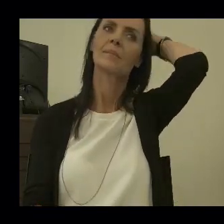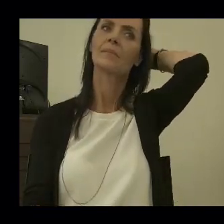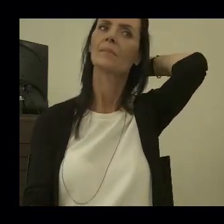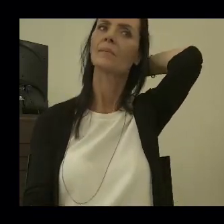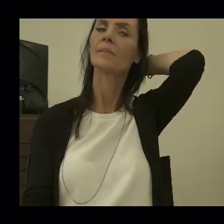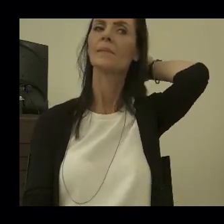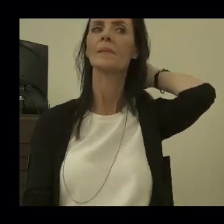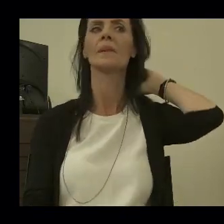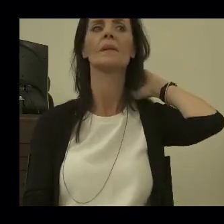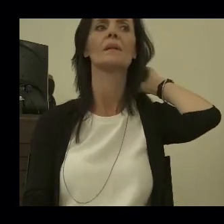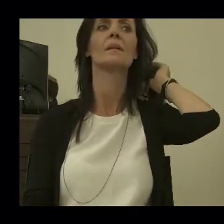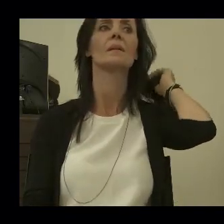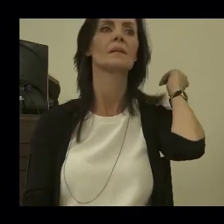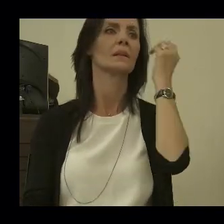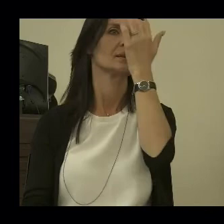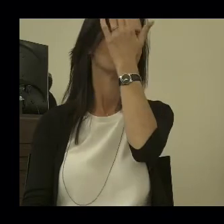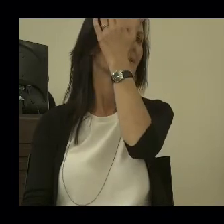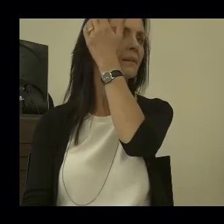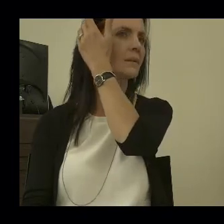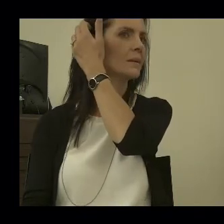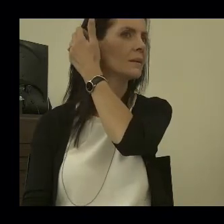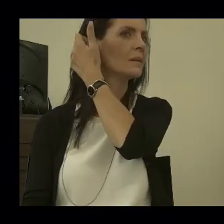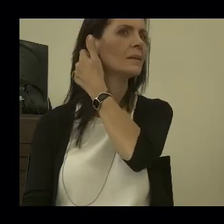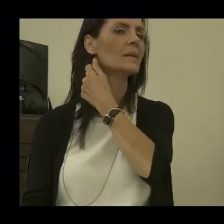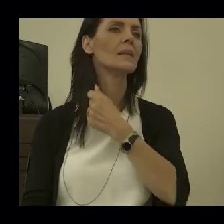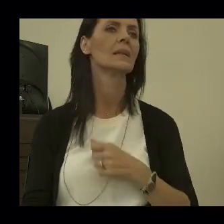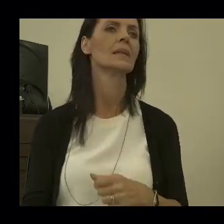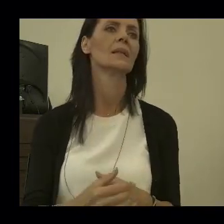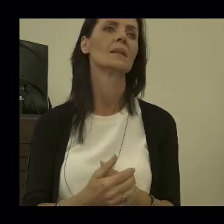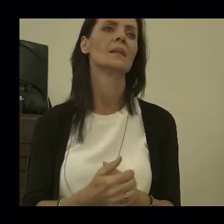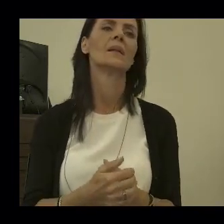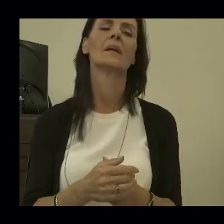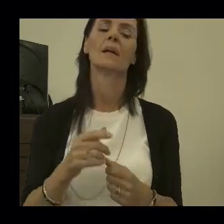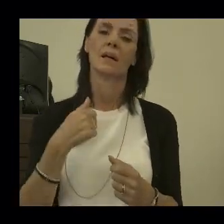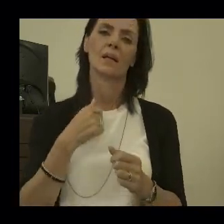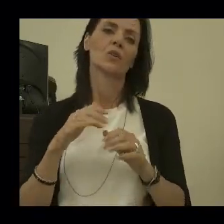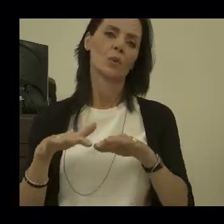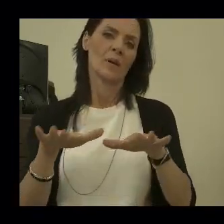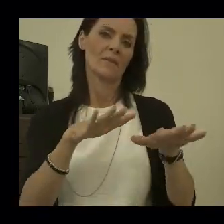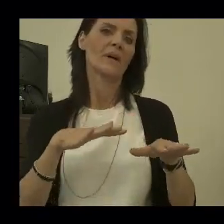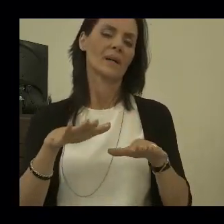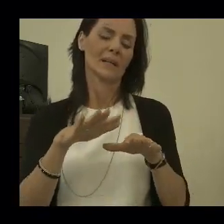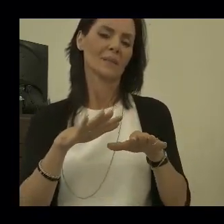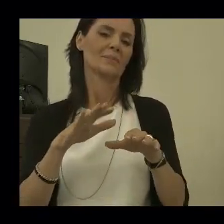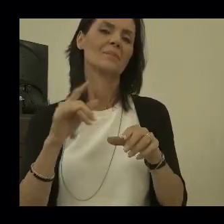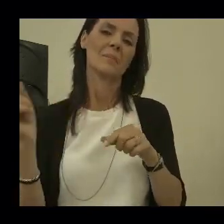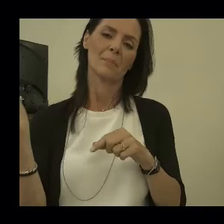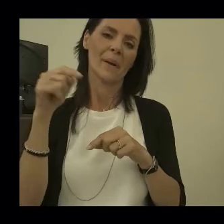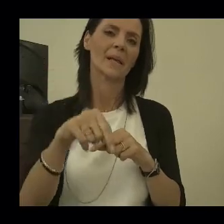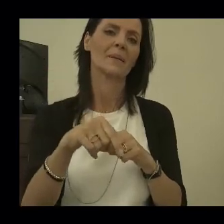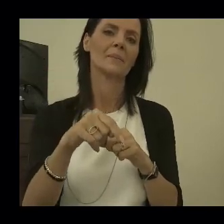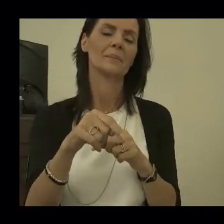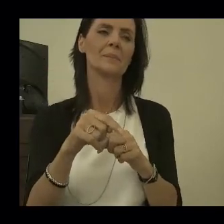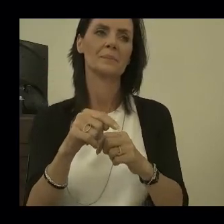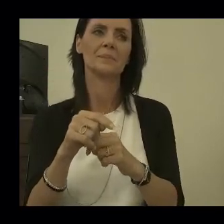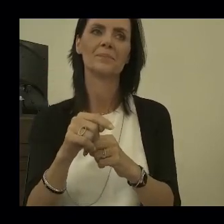לא, גם מגיעים הרבה פעמים באוטובוסים שחונים על צפרירים, רק אומרת, ואנחנו מברכים אותם בברכה. מגיעים